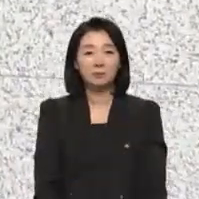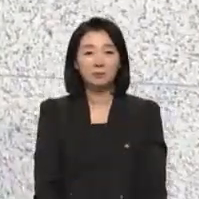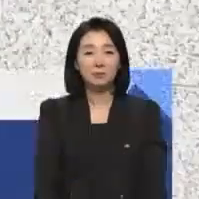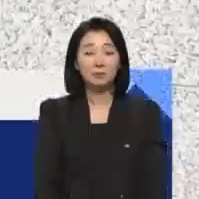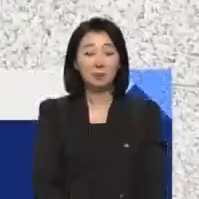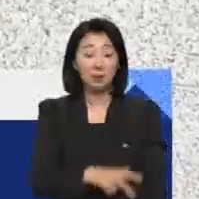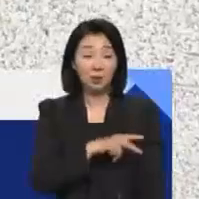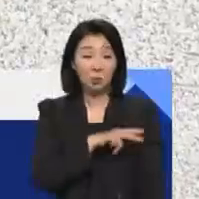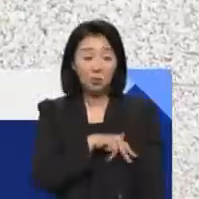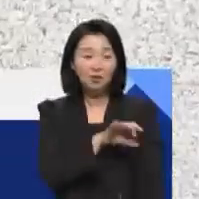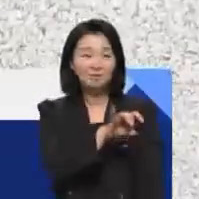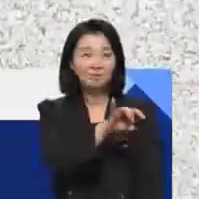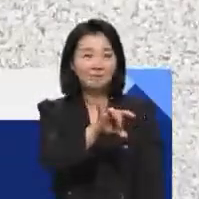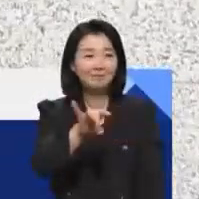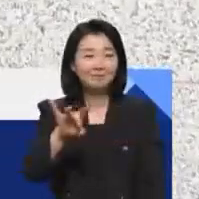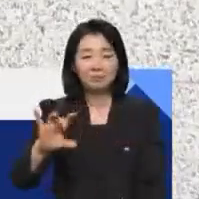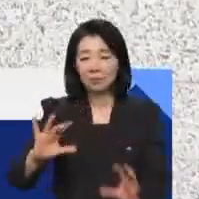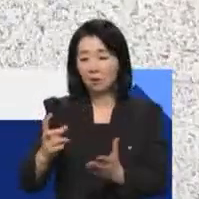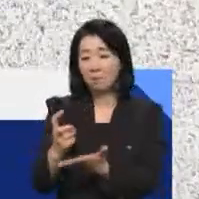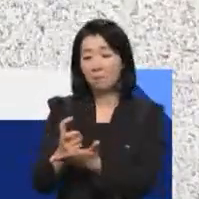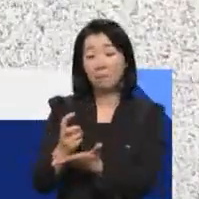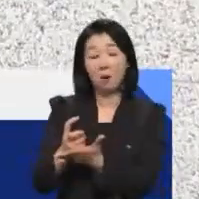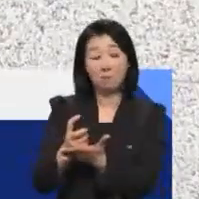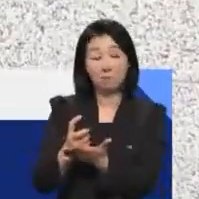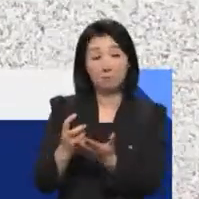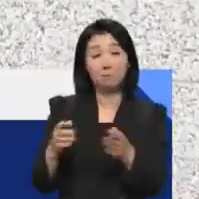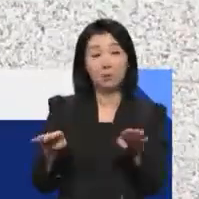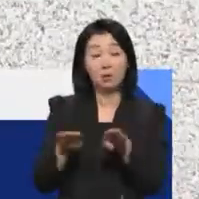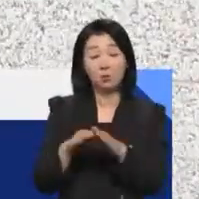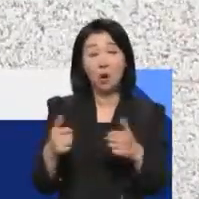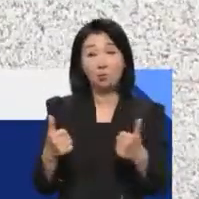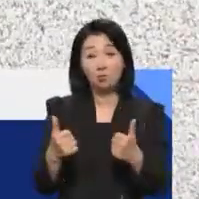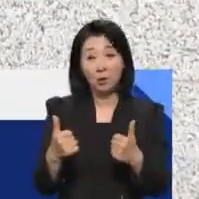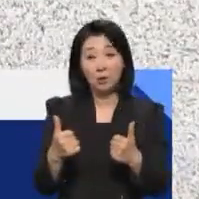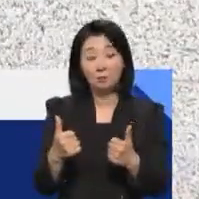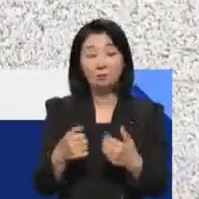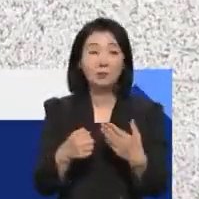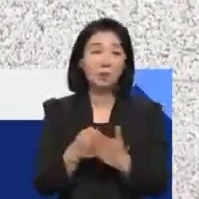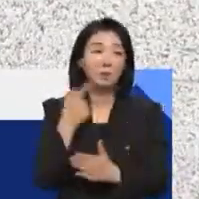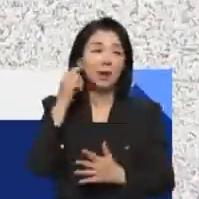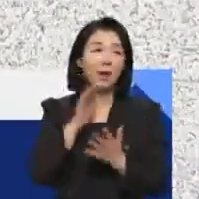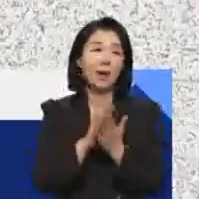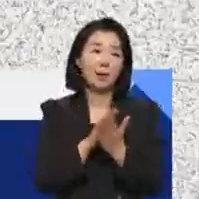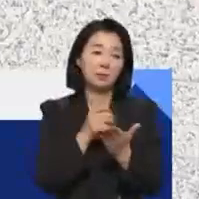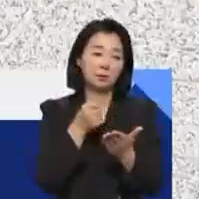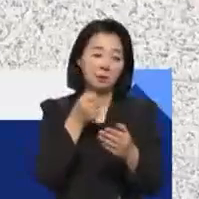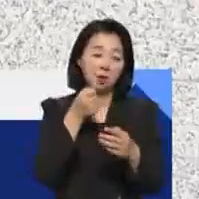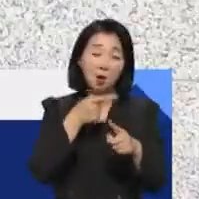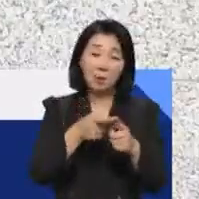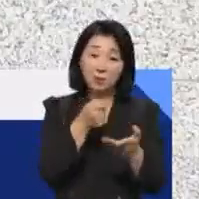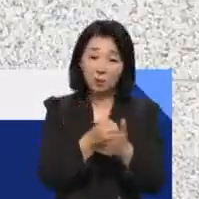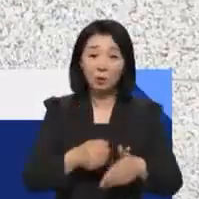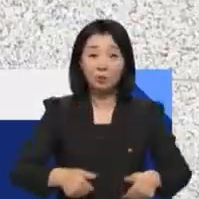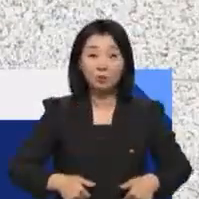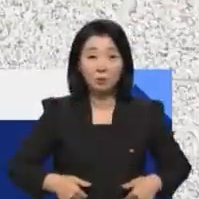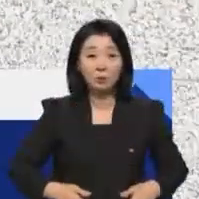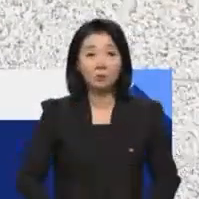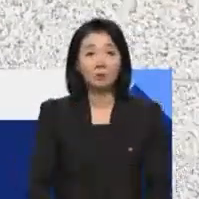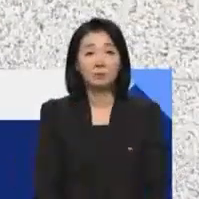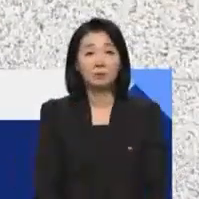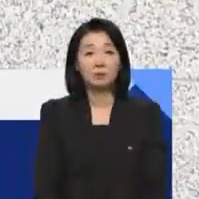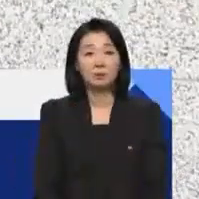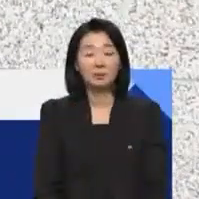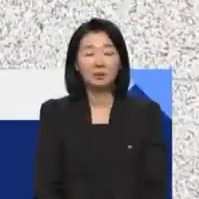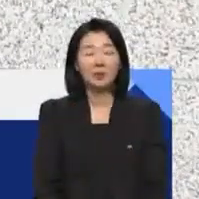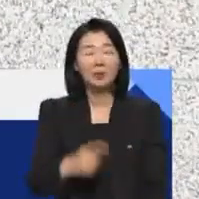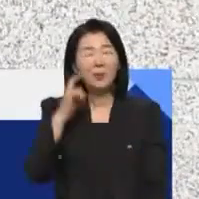의원들이 각자 헌법기관으로서 자율적으로 판단을 하되 우리는 여러 차례